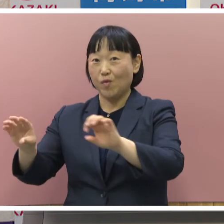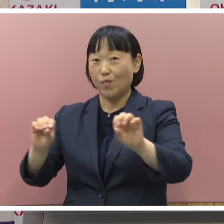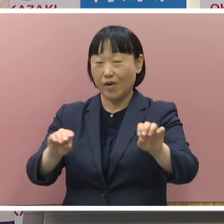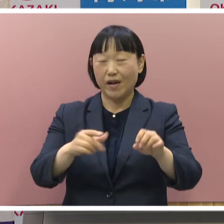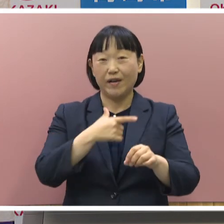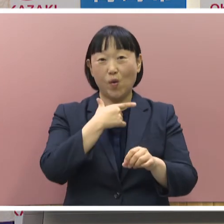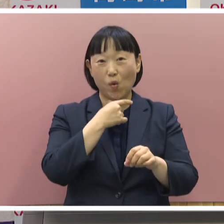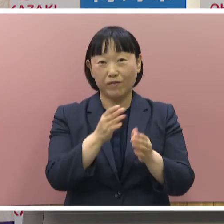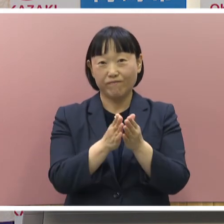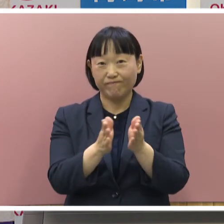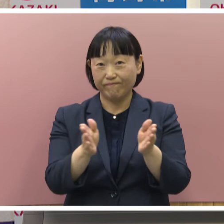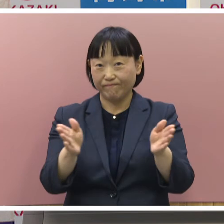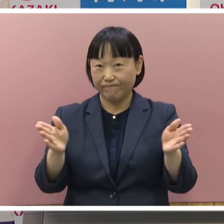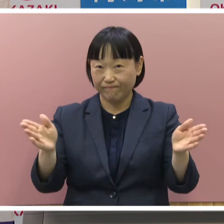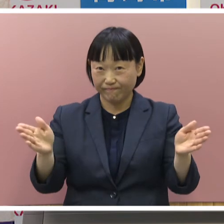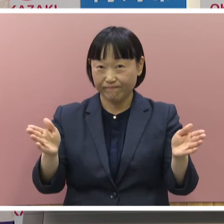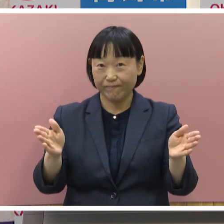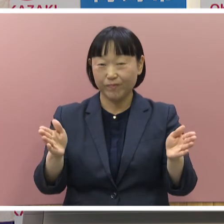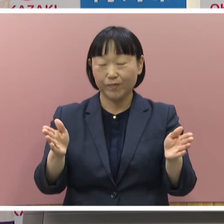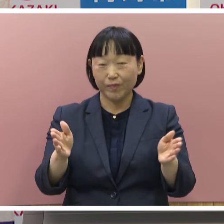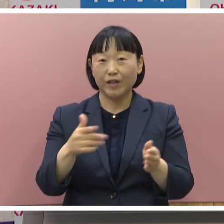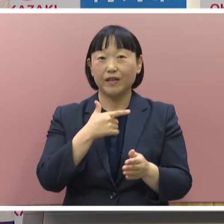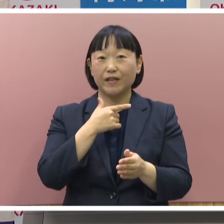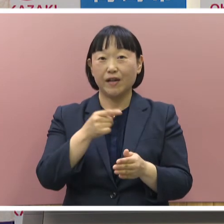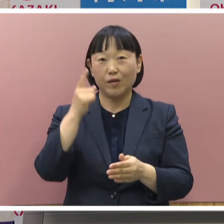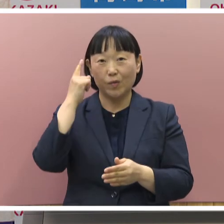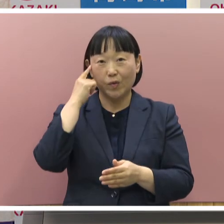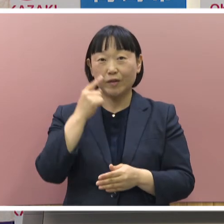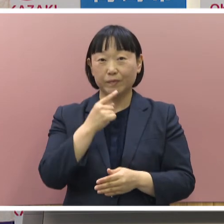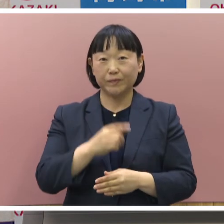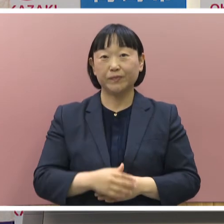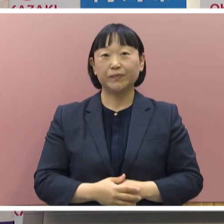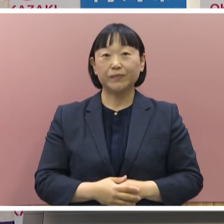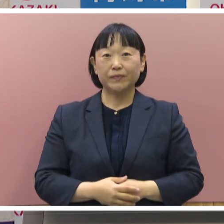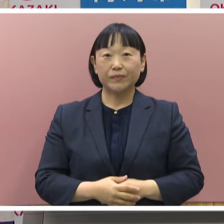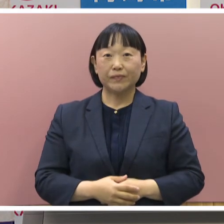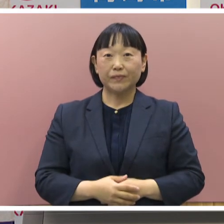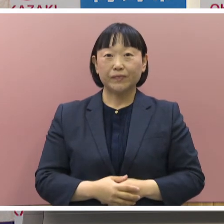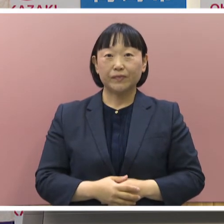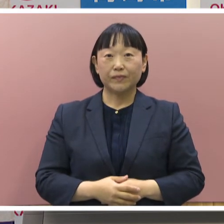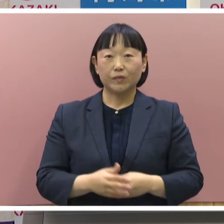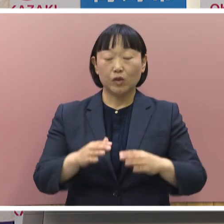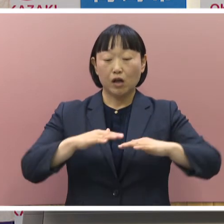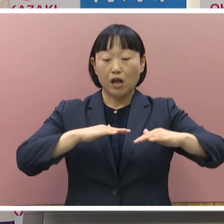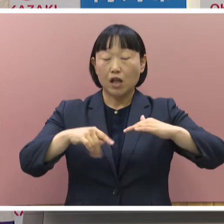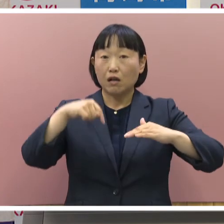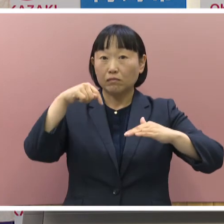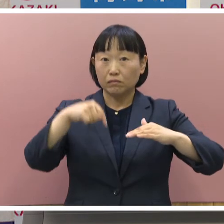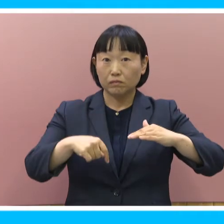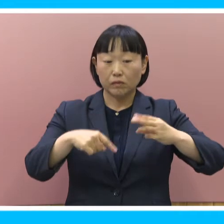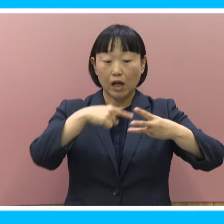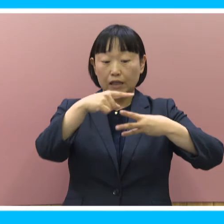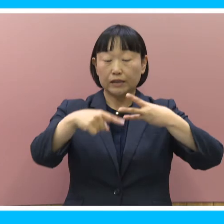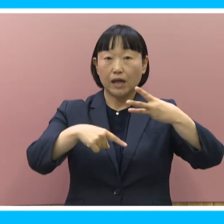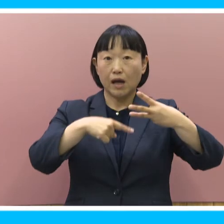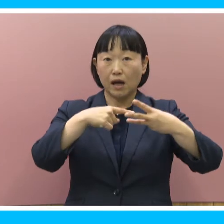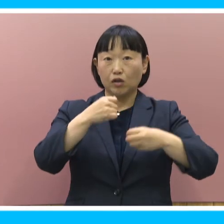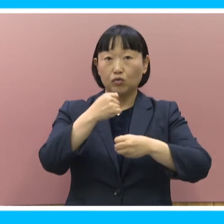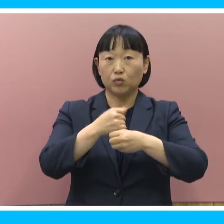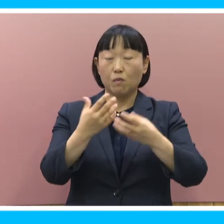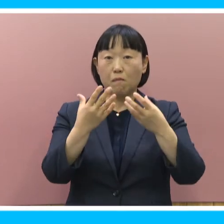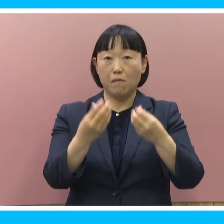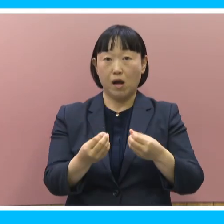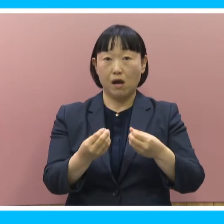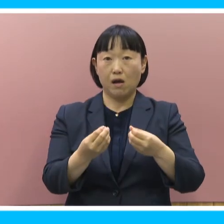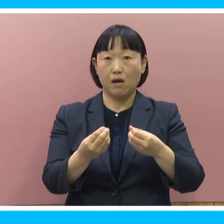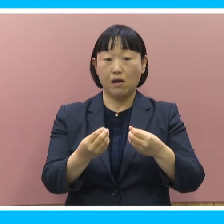として地域の魅力を広く発信していきたいと考えています。デザイン案について3案作成いた